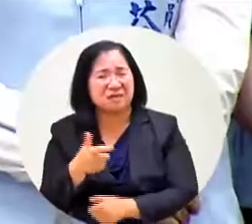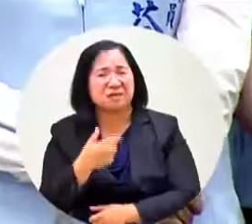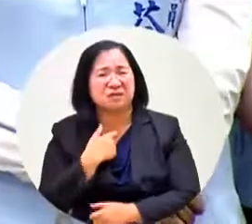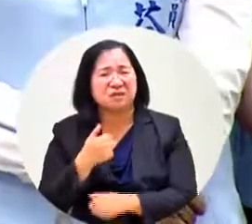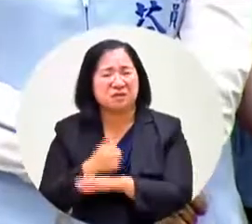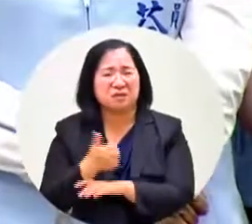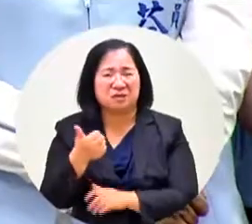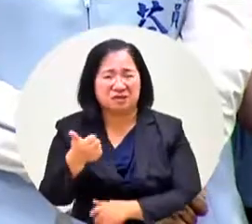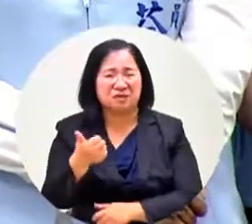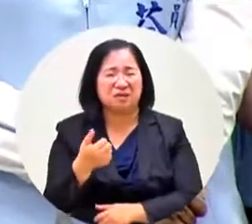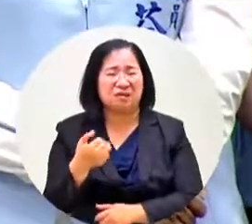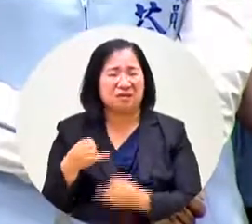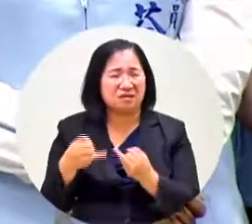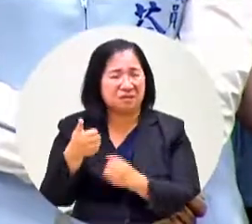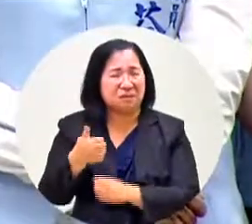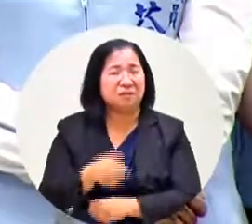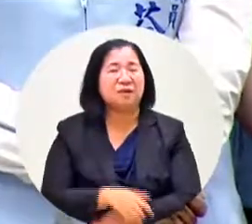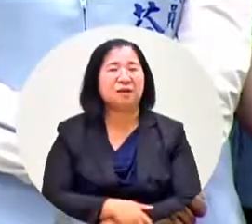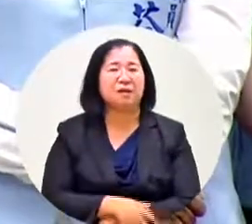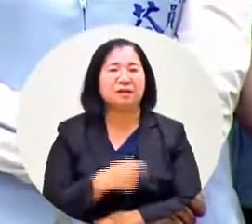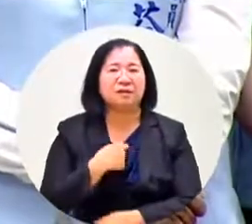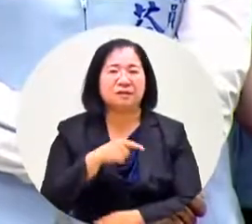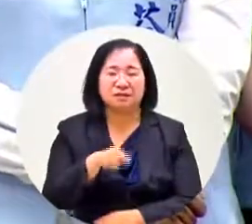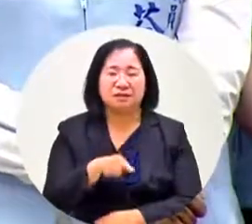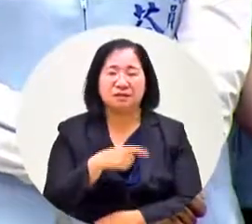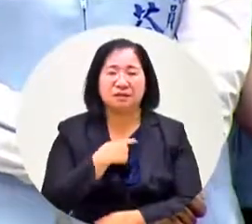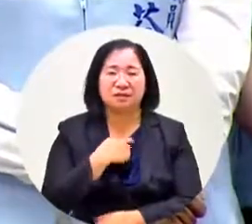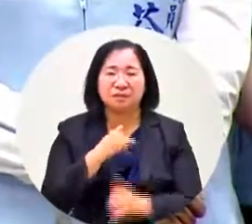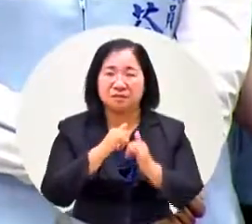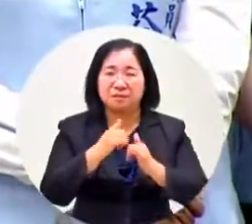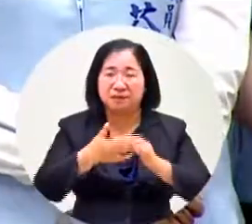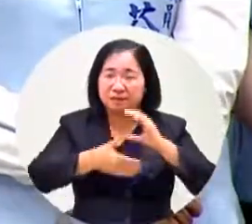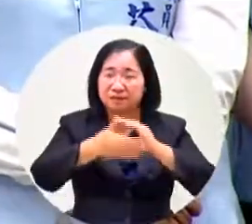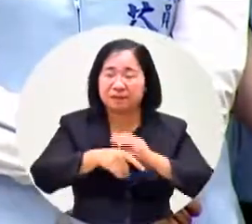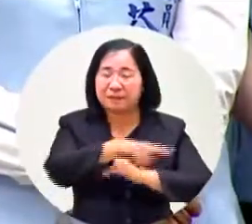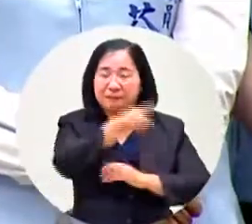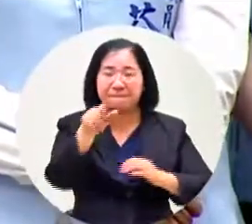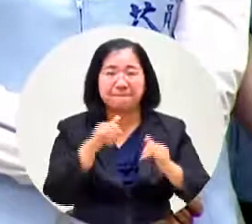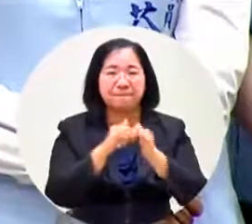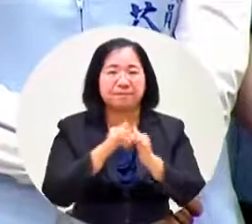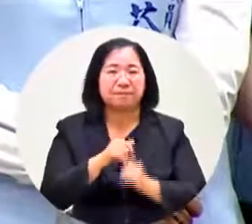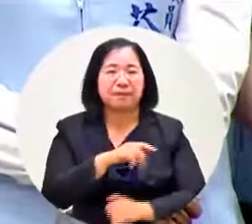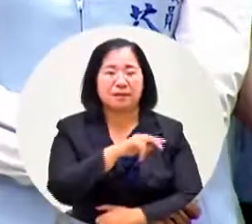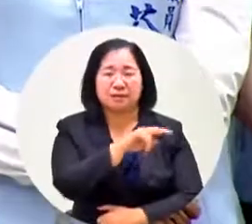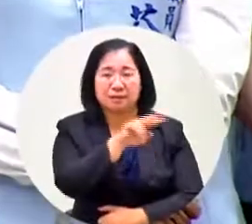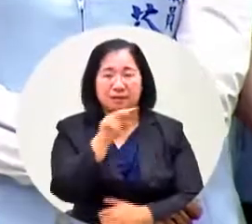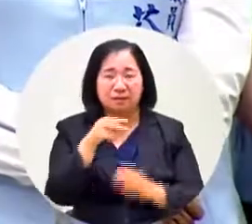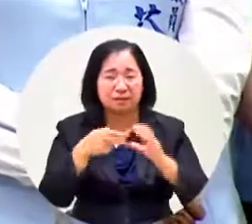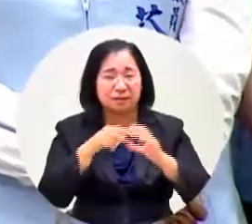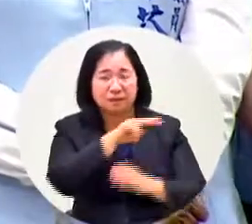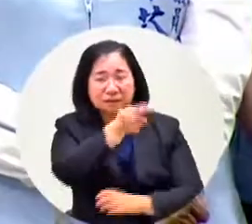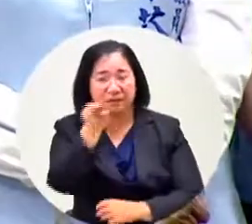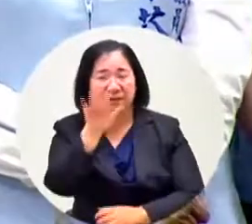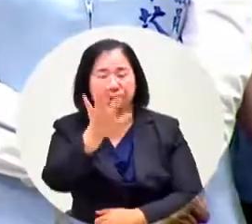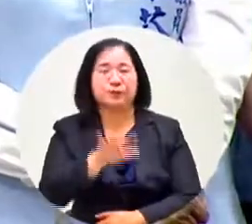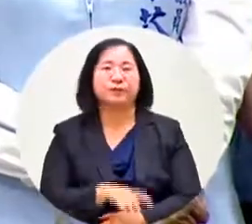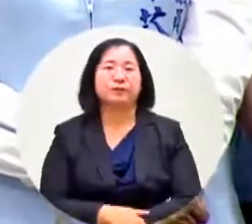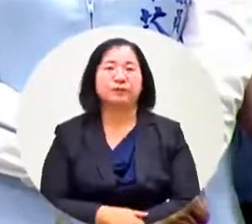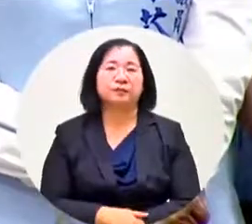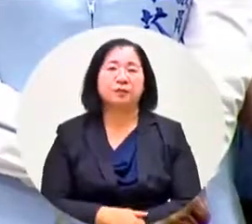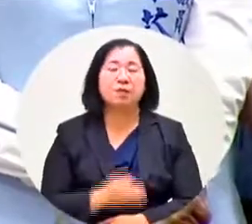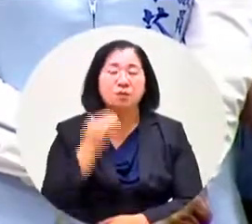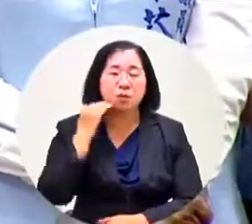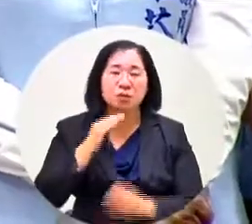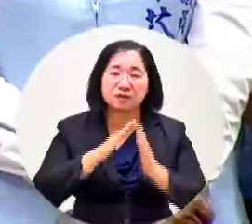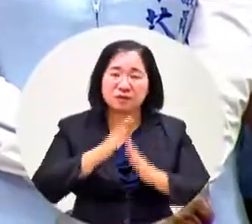认同。问题是，伊即马做诶代志是较早，恁民进党执政二十冬拢无法度做诶代志。伊伫即四